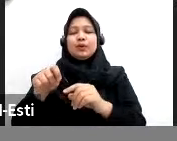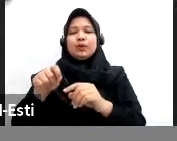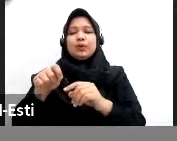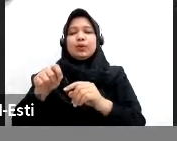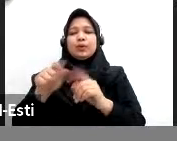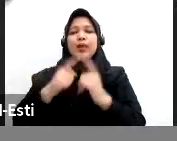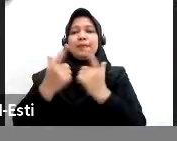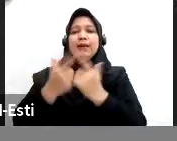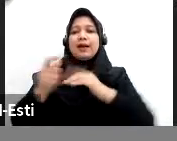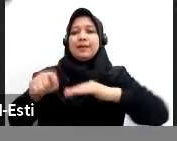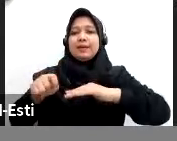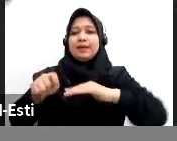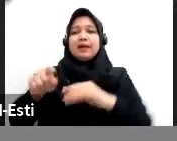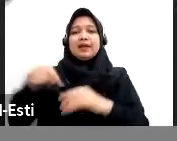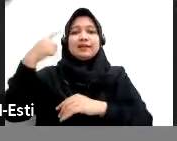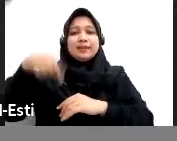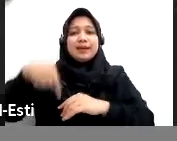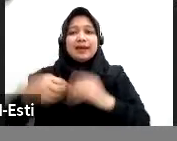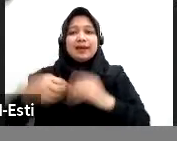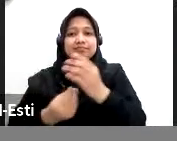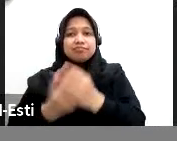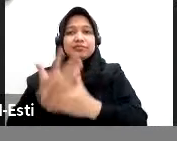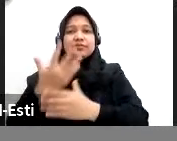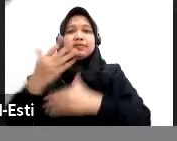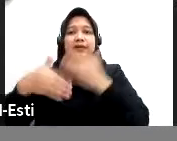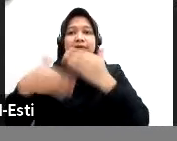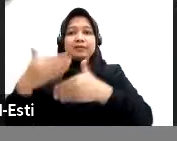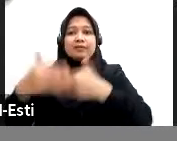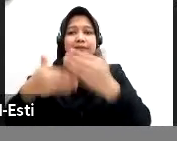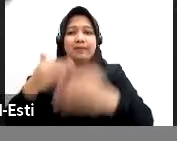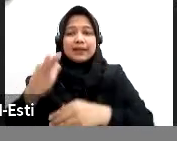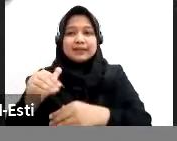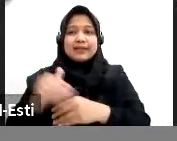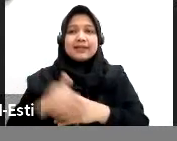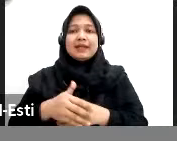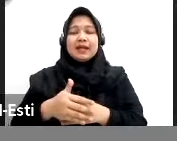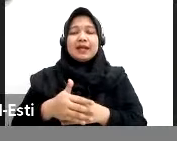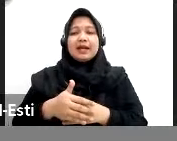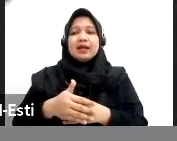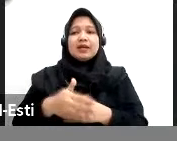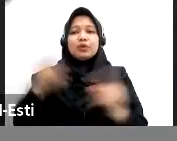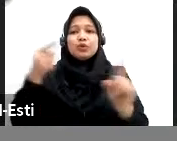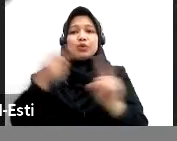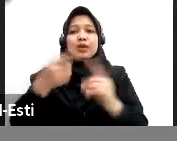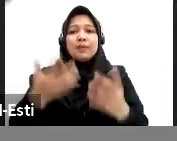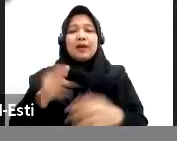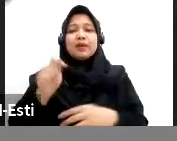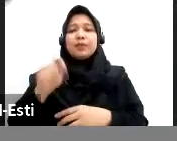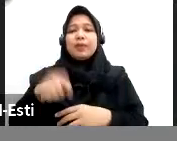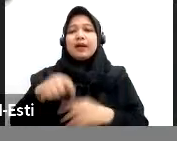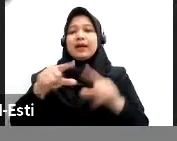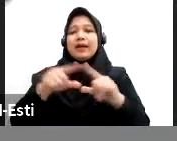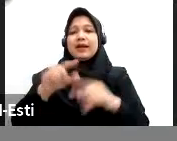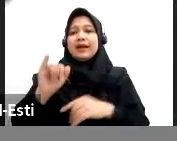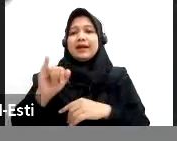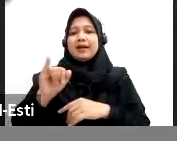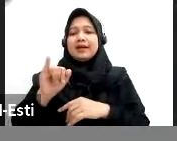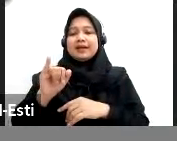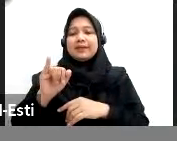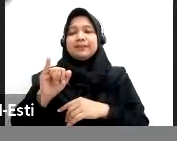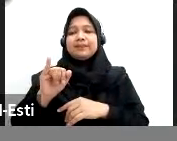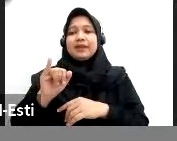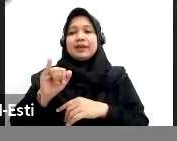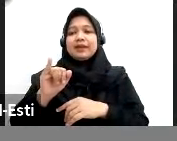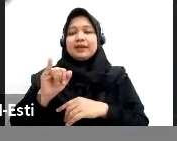masih berkembang dan arahnya memang untuk penggunaan dalam kecerdasan artifisial atau artificial intelegent